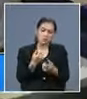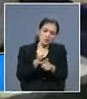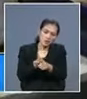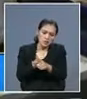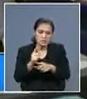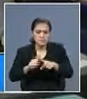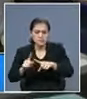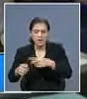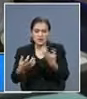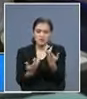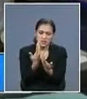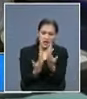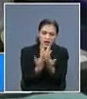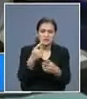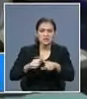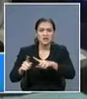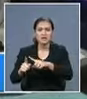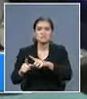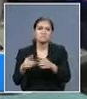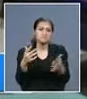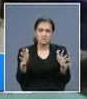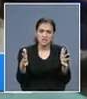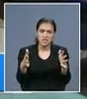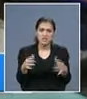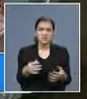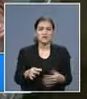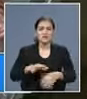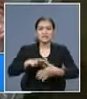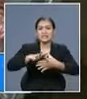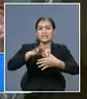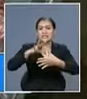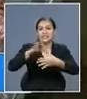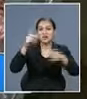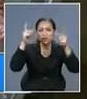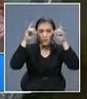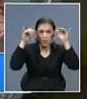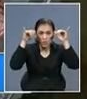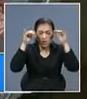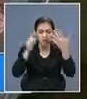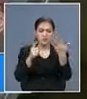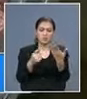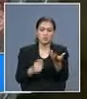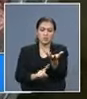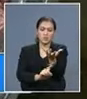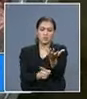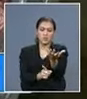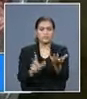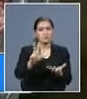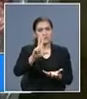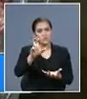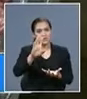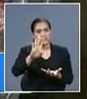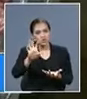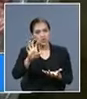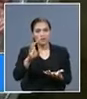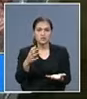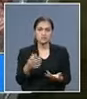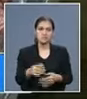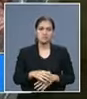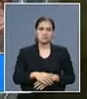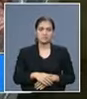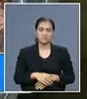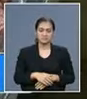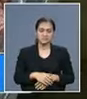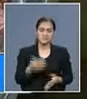ครับส่วนราคาเนื้อวัวควายในพื้นที่ก็สูงถึงกิโลกรัมละ 300-310บาทแล้วก็มีแนวโน้มพุ่งสูงถึงกิโลกรัมละ